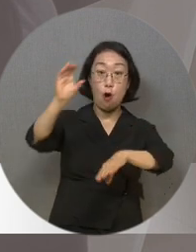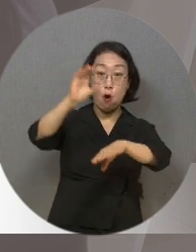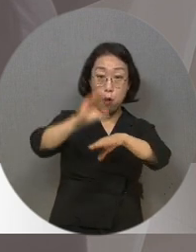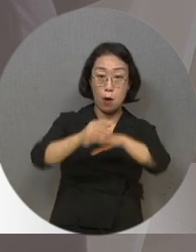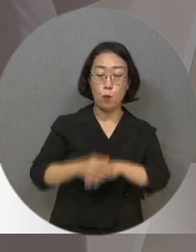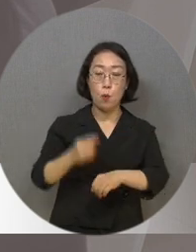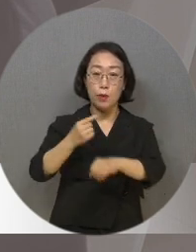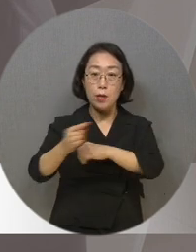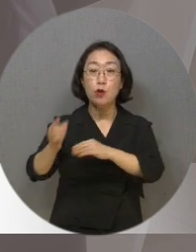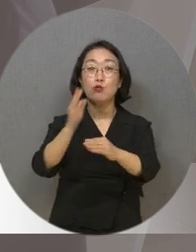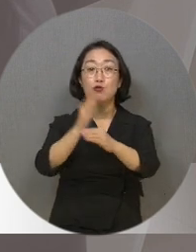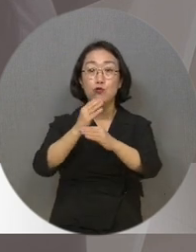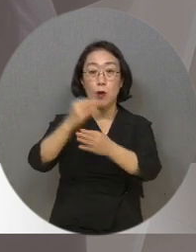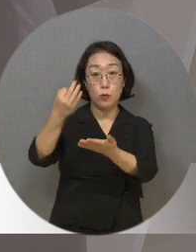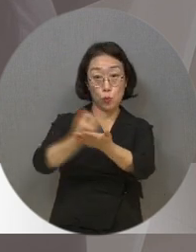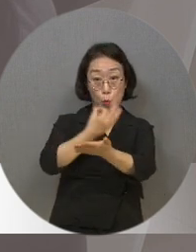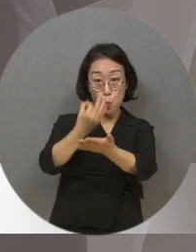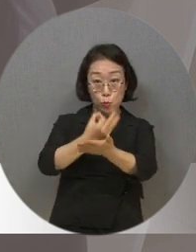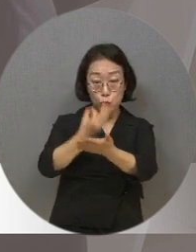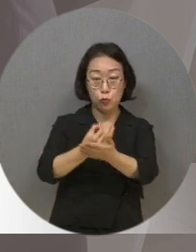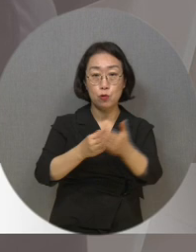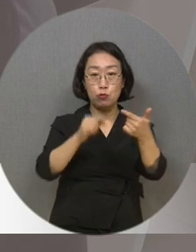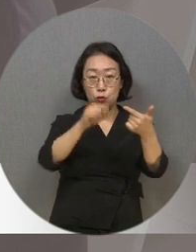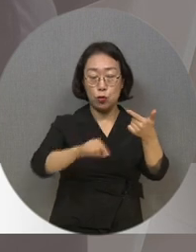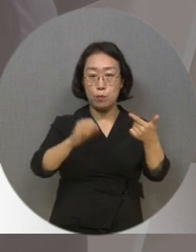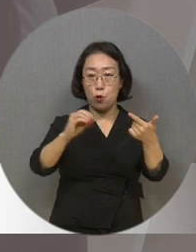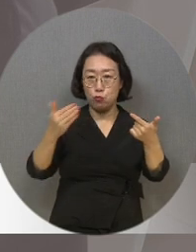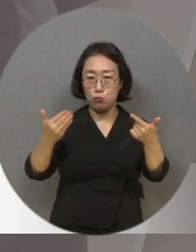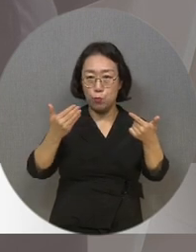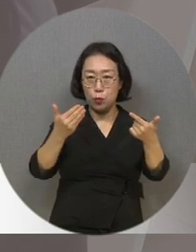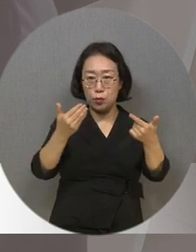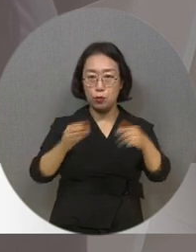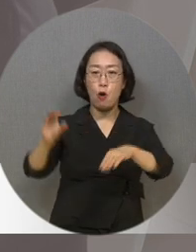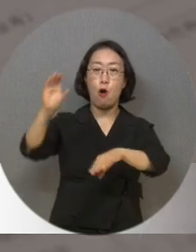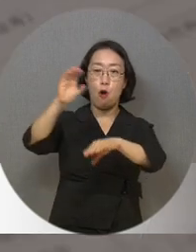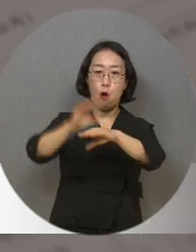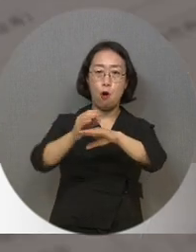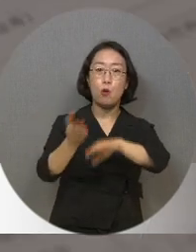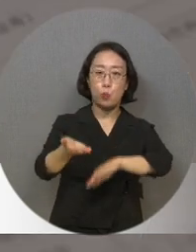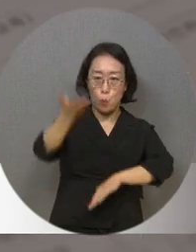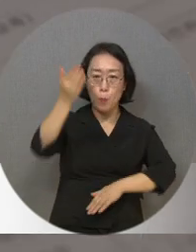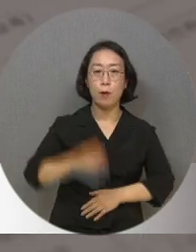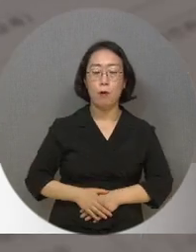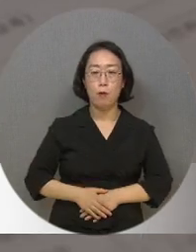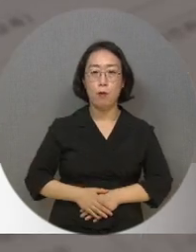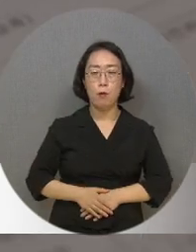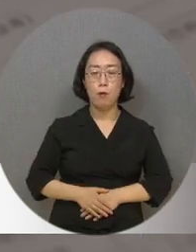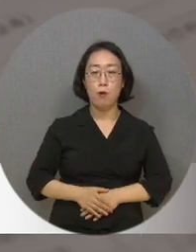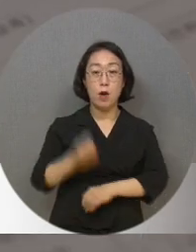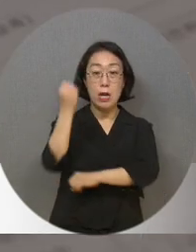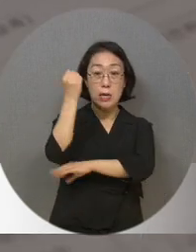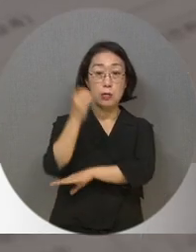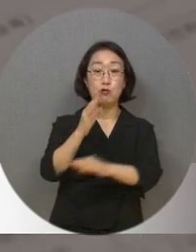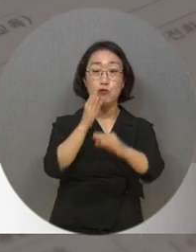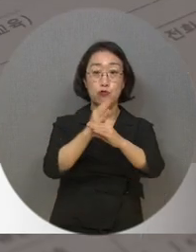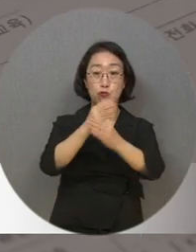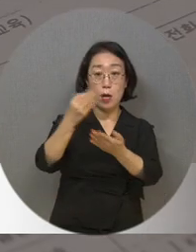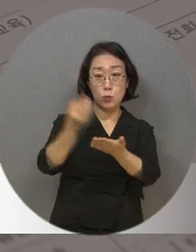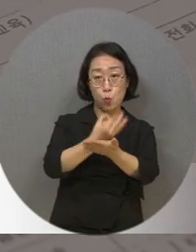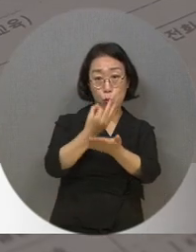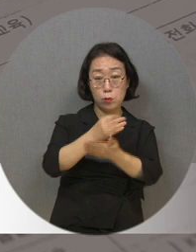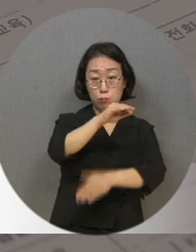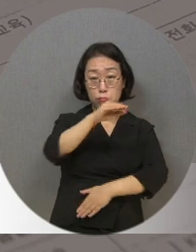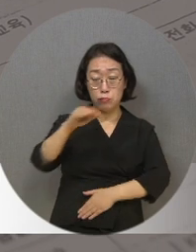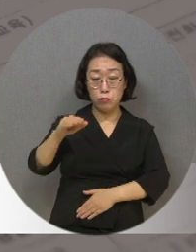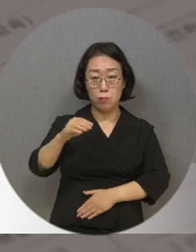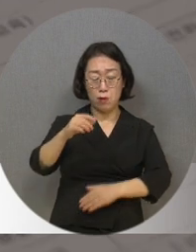기준 중위소득은 6.09%로 상향 조정합니다. 기준 중위소득이란 국민 가구 소득을